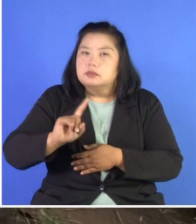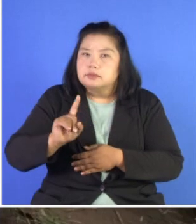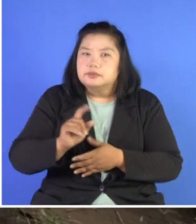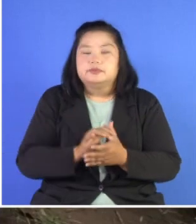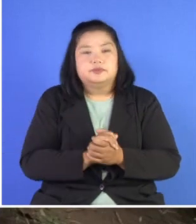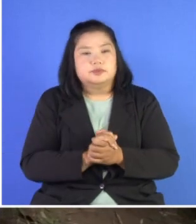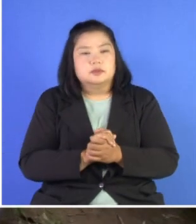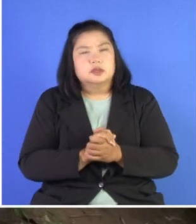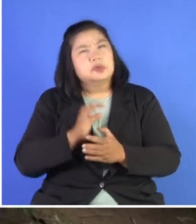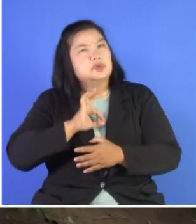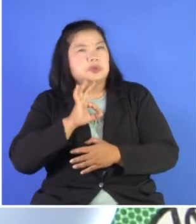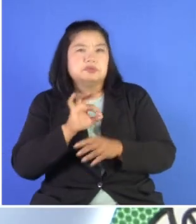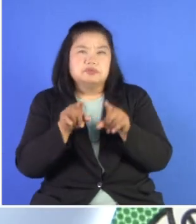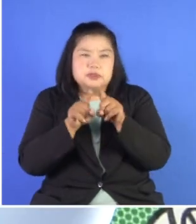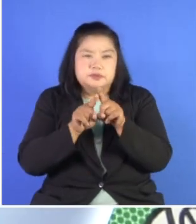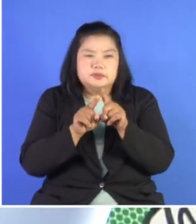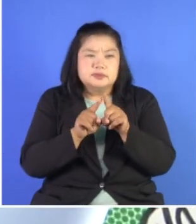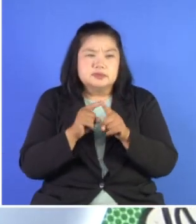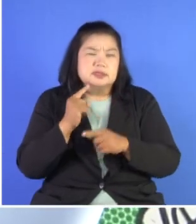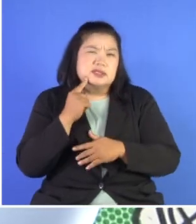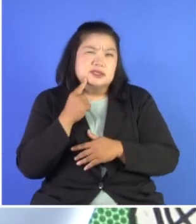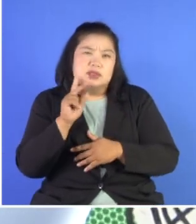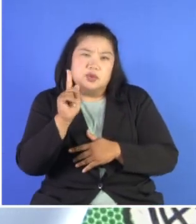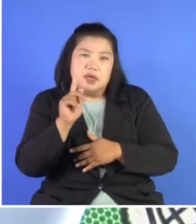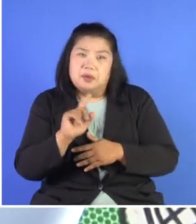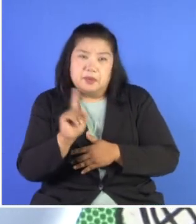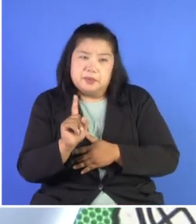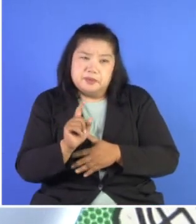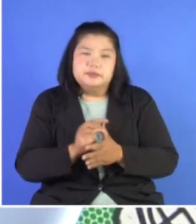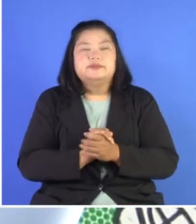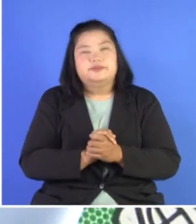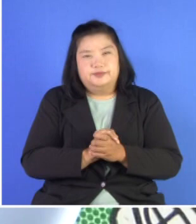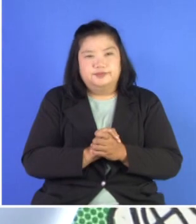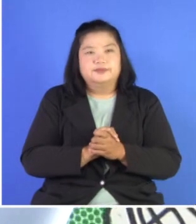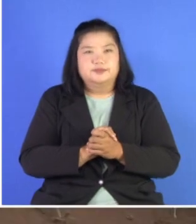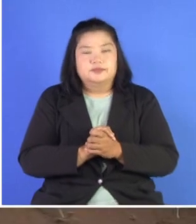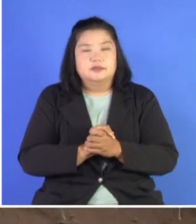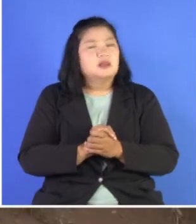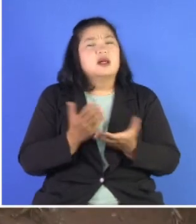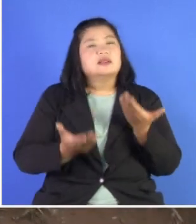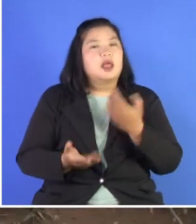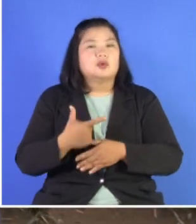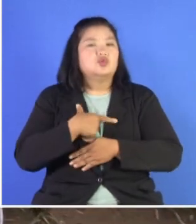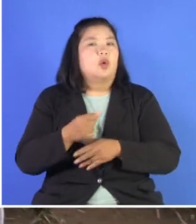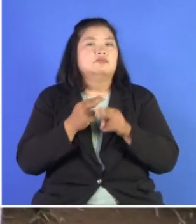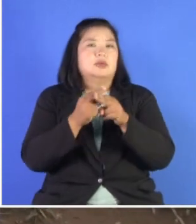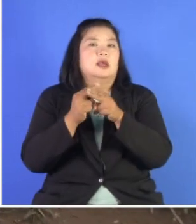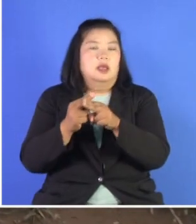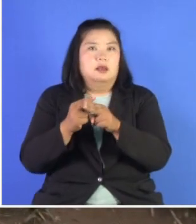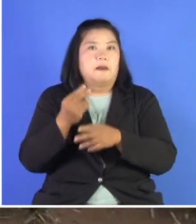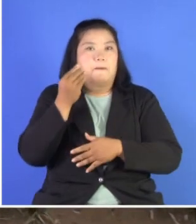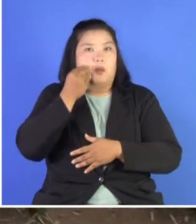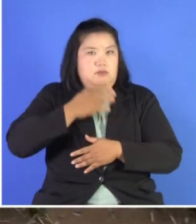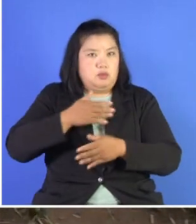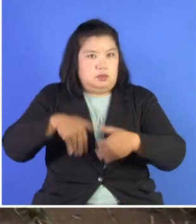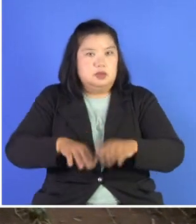เขียวๆกินแล้วก็เขียวๆเออนะแต่ว่าก็แล้วแต่คนชอบอีสานบ้านผมเนี่ยก็กินคุณหยก